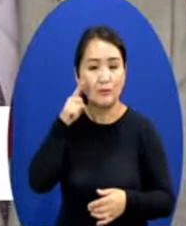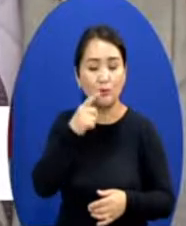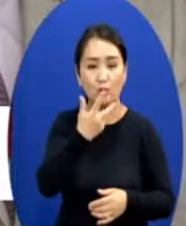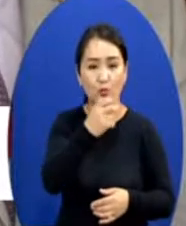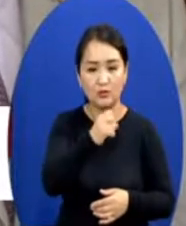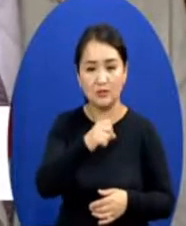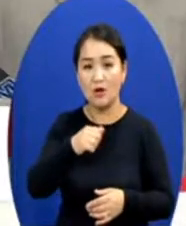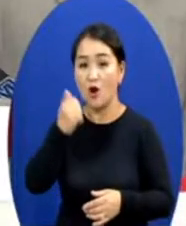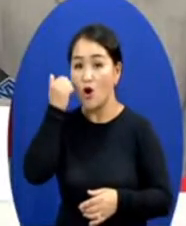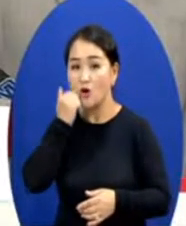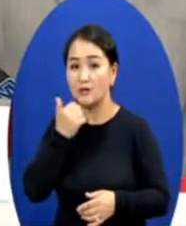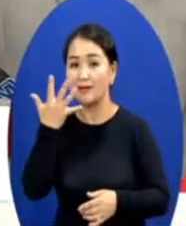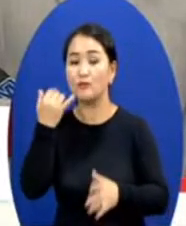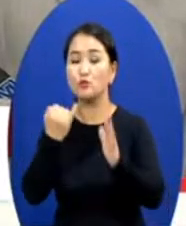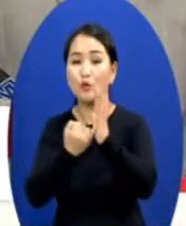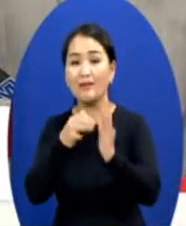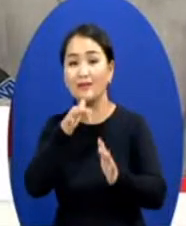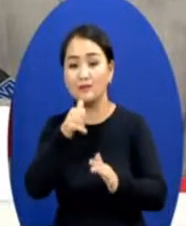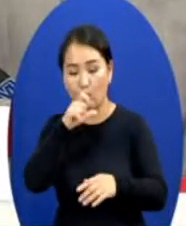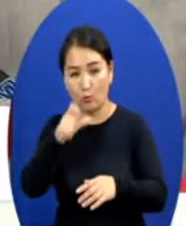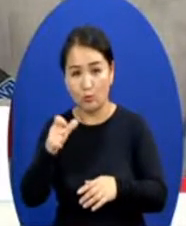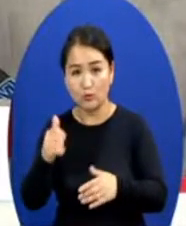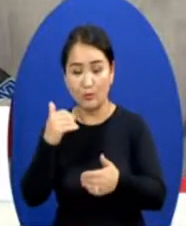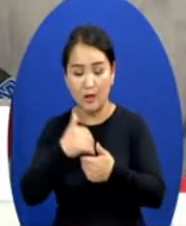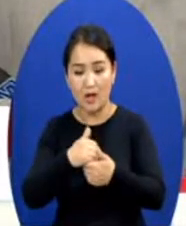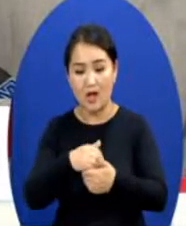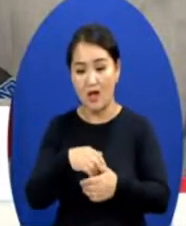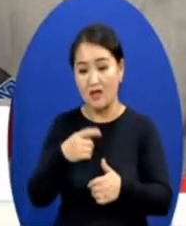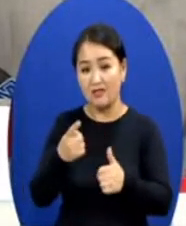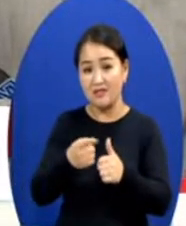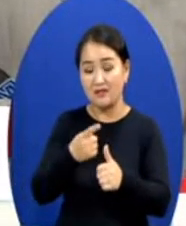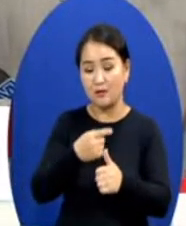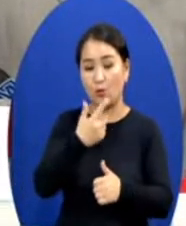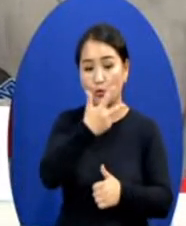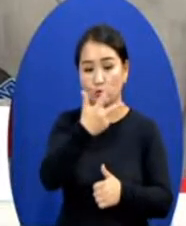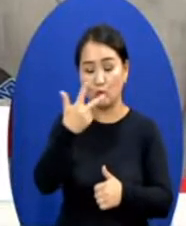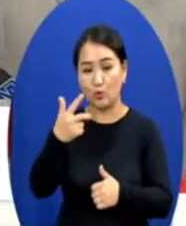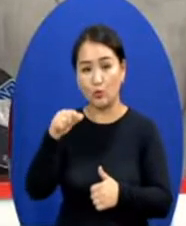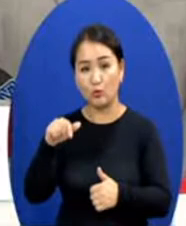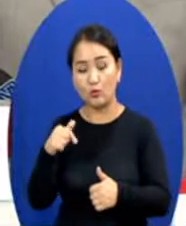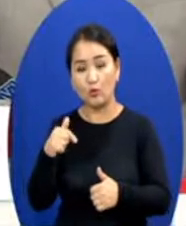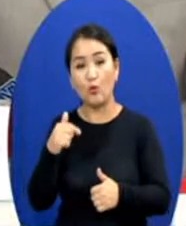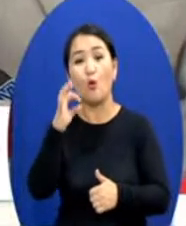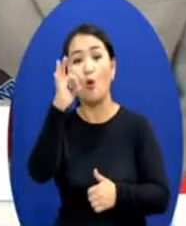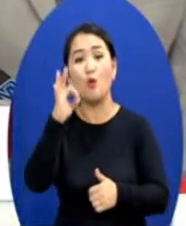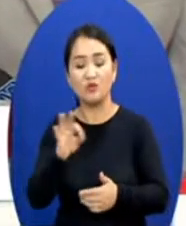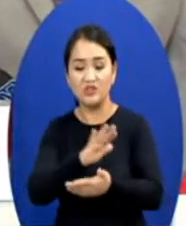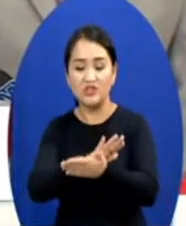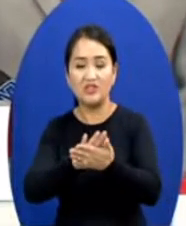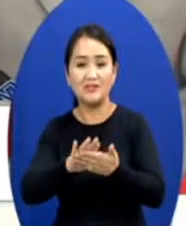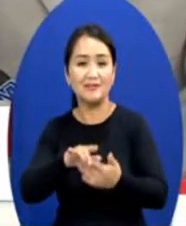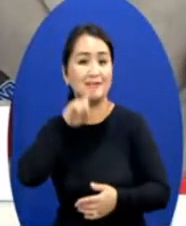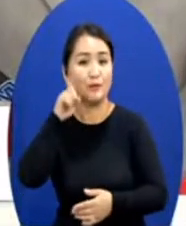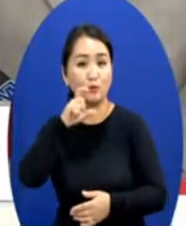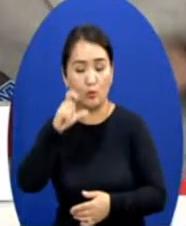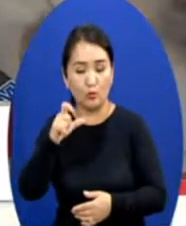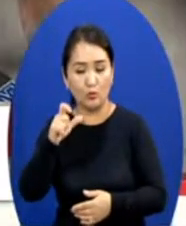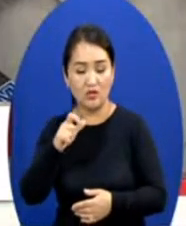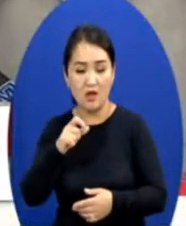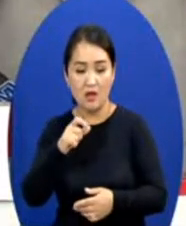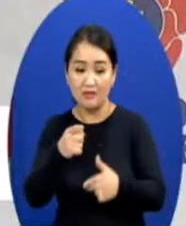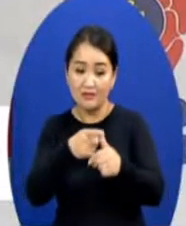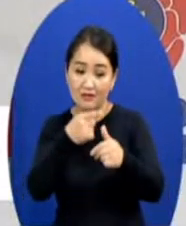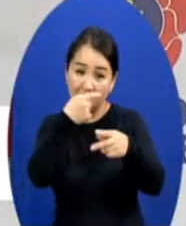нь 56 настай гэлээ. Монгол Ардын намаас нэр дэвшигчдийн 33 буюу 73% нь шин залуучууд байгаа юм байна. Мөн хууль заасны дагуу